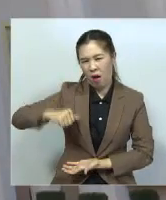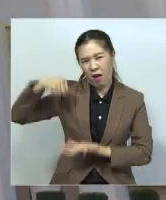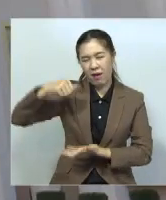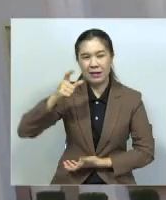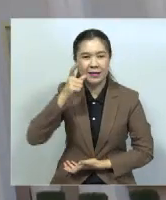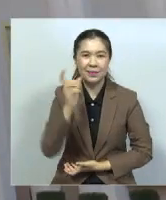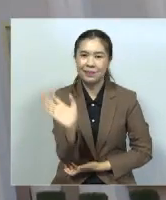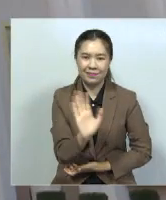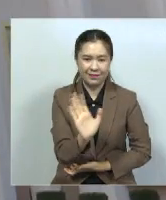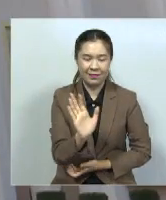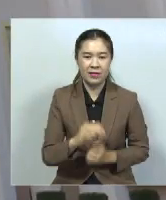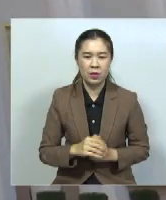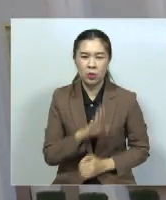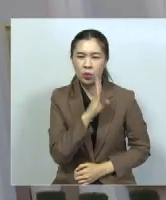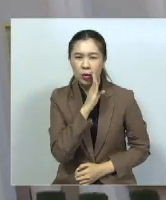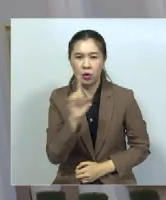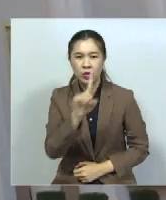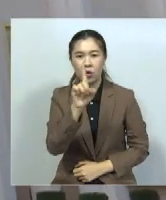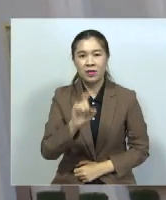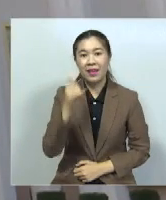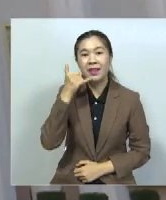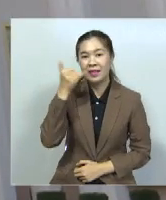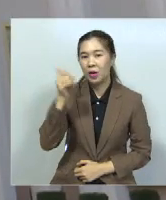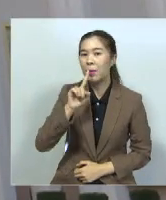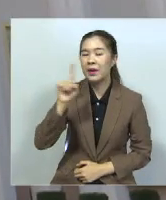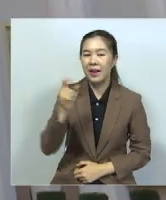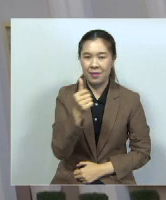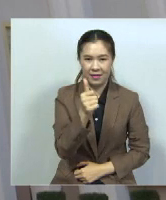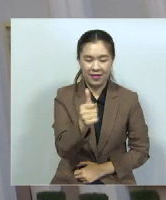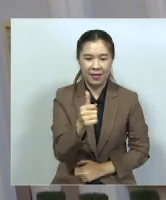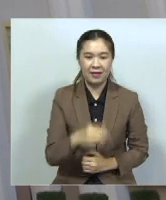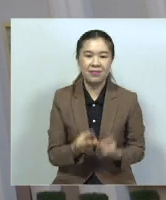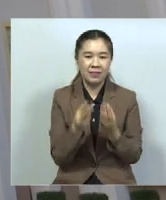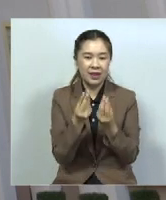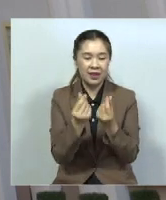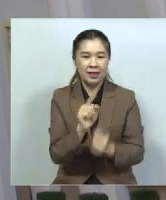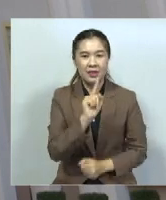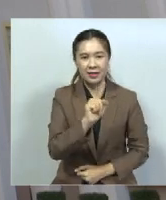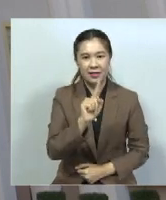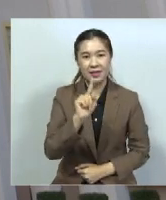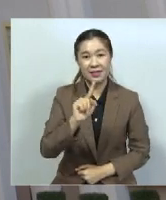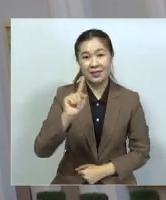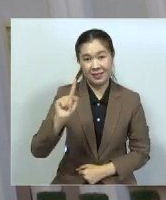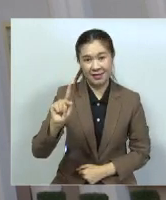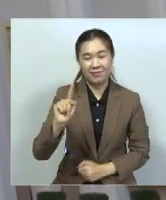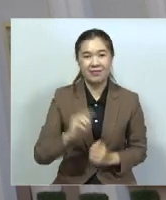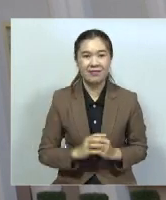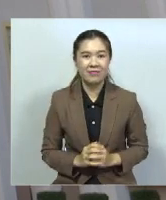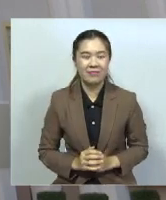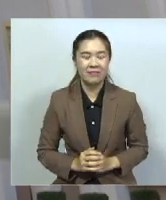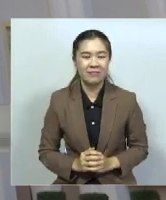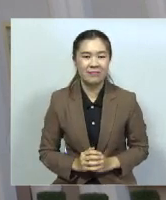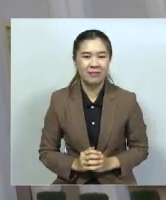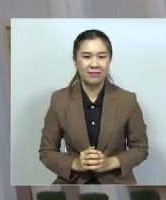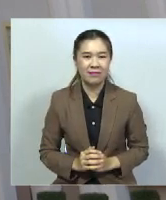คล่องตัวถ้าสงสัยโทรศัพท์ไปสอบถามรายละเอียดเพิ่มเติมได้นะคะที่หมายเลข1111ค่ะ